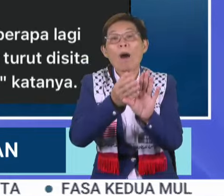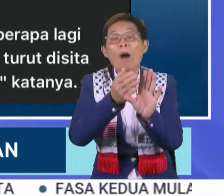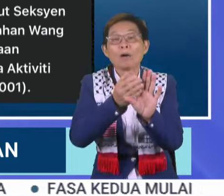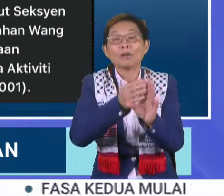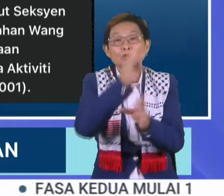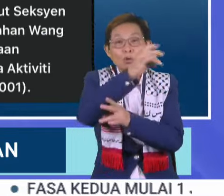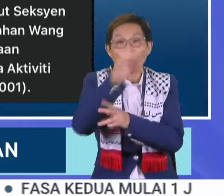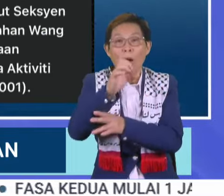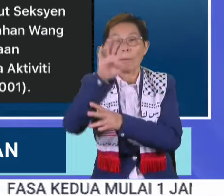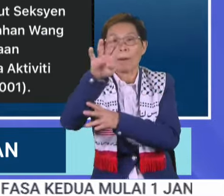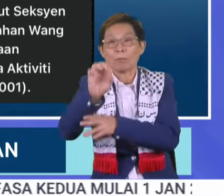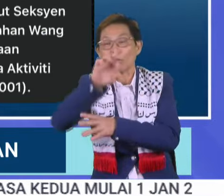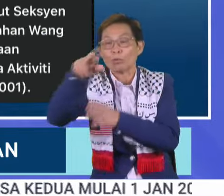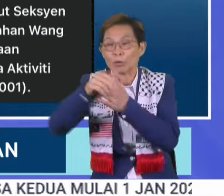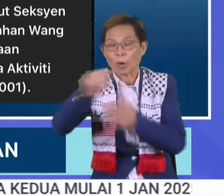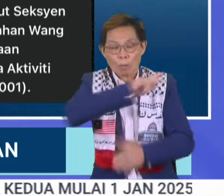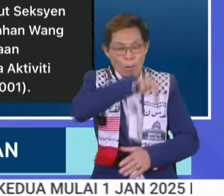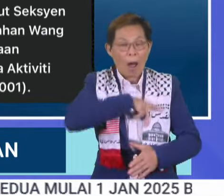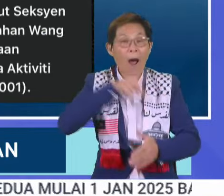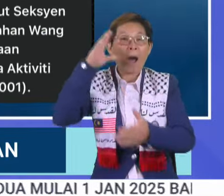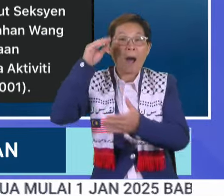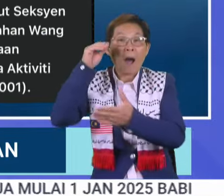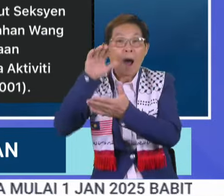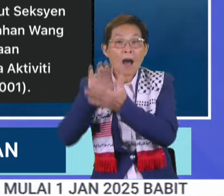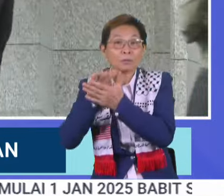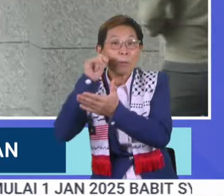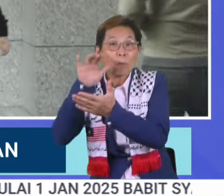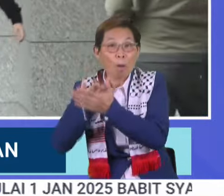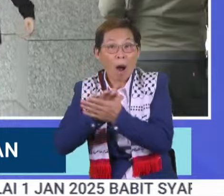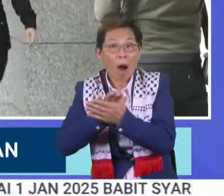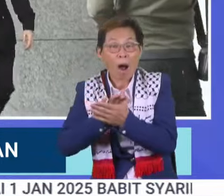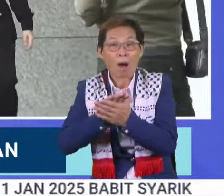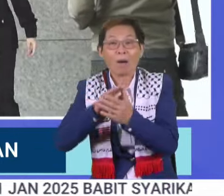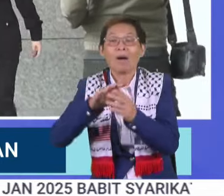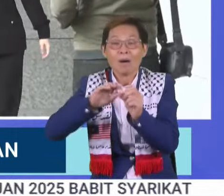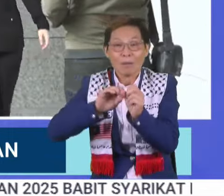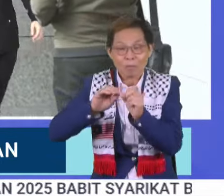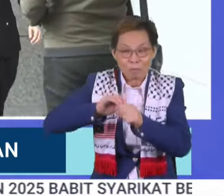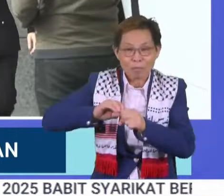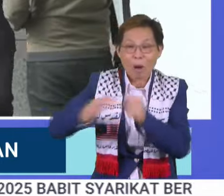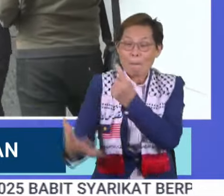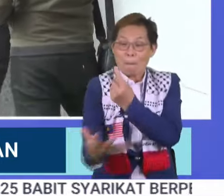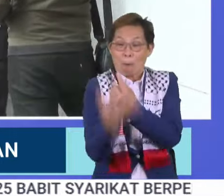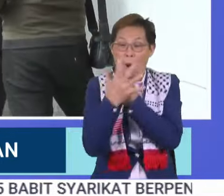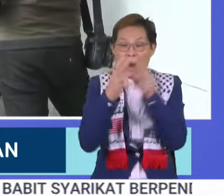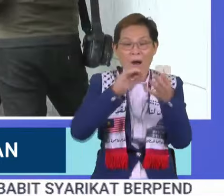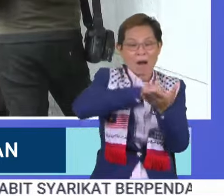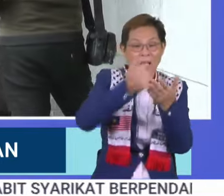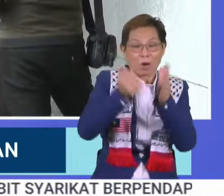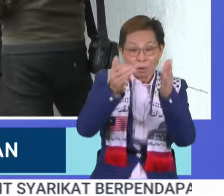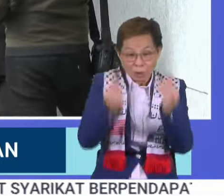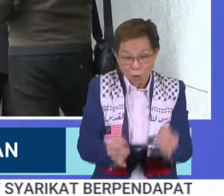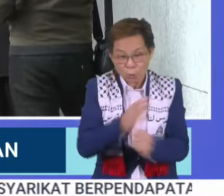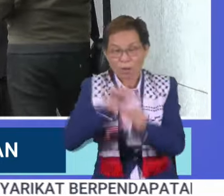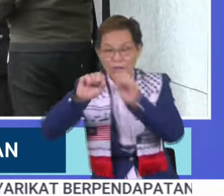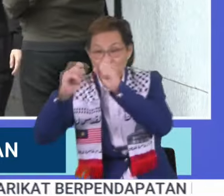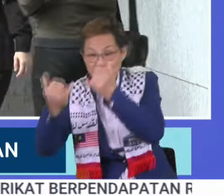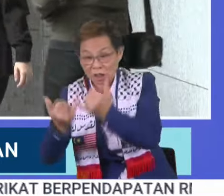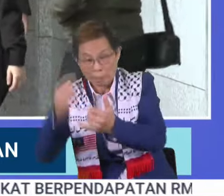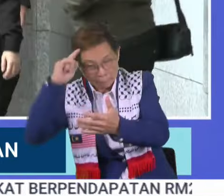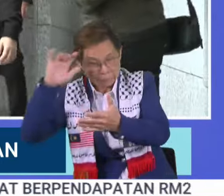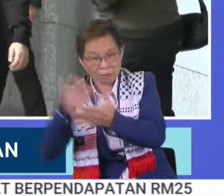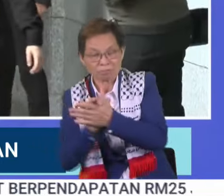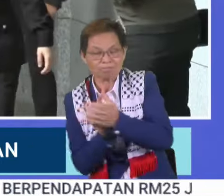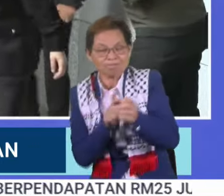lebih RM740,000 milik pasangan pempengaruh bersama 2 lagi individu. Akaun milik individu dan syarikat itu dipercayai